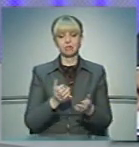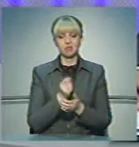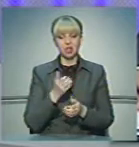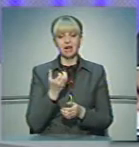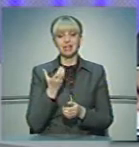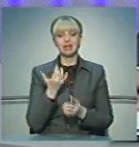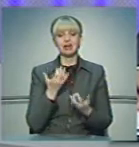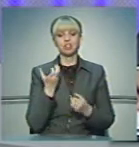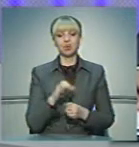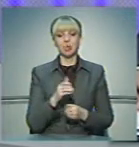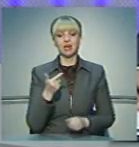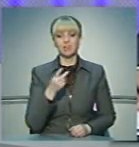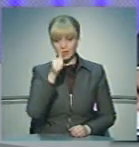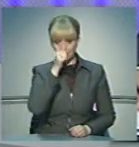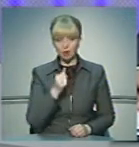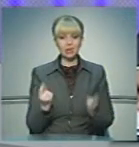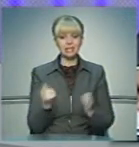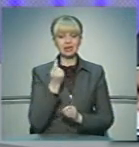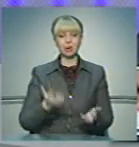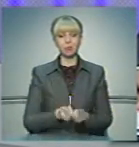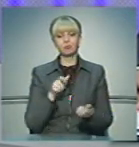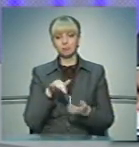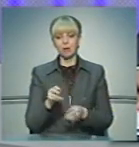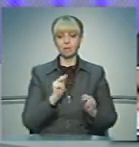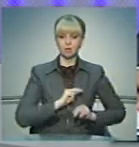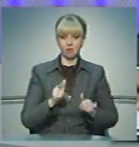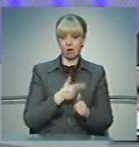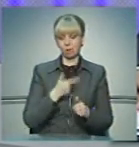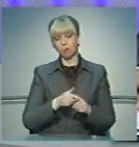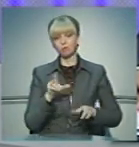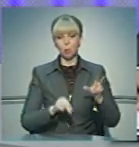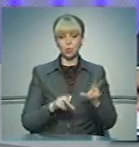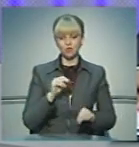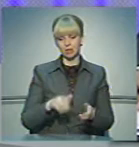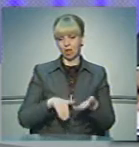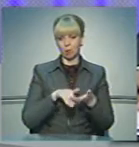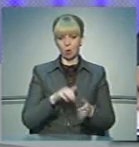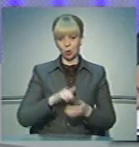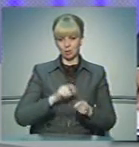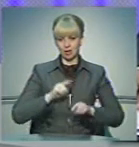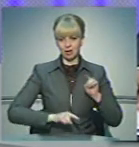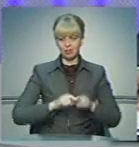кількасот гривень на місяць. Єдиний порятунок – це йти працювати або ж сподіватися на допомогу